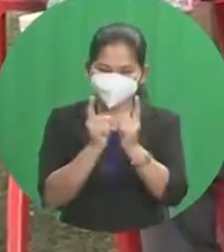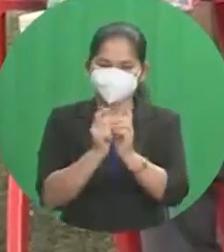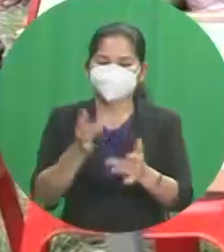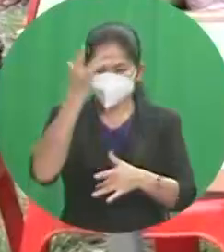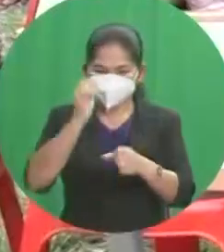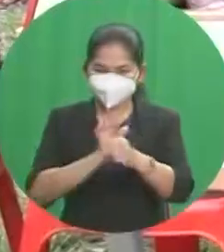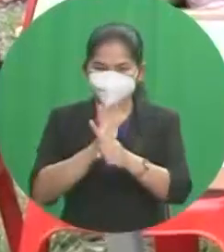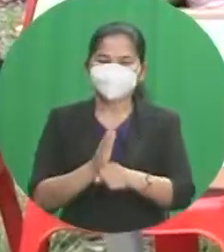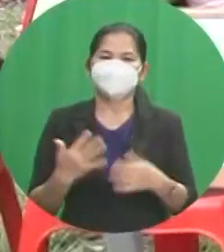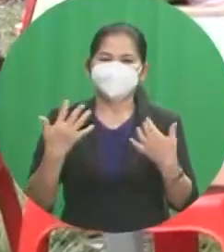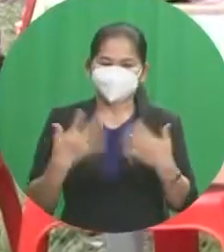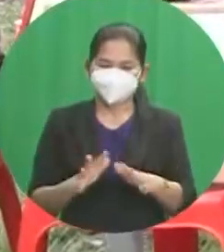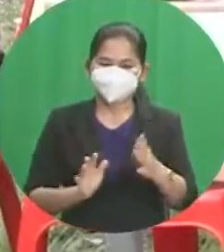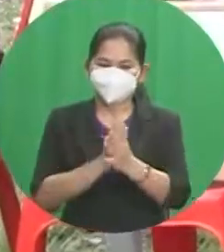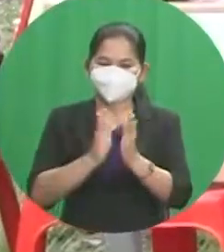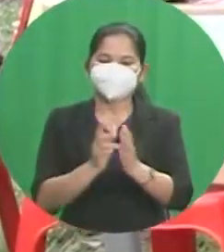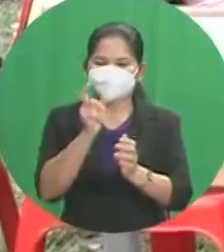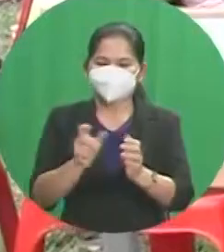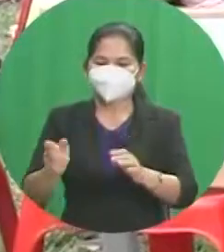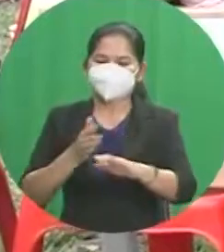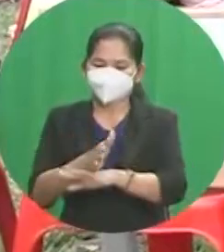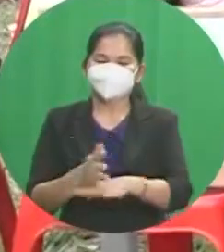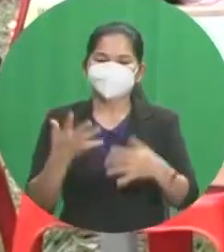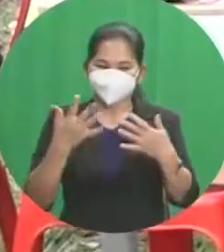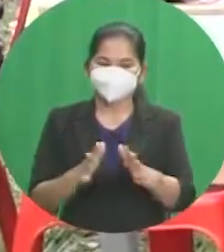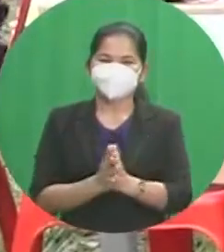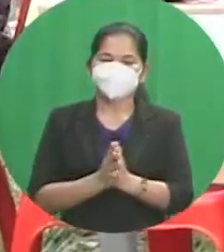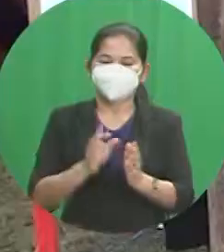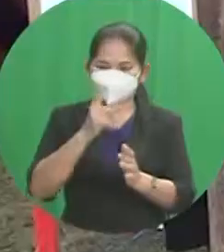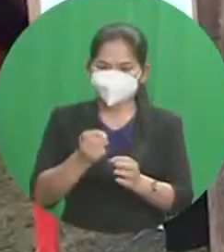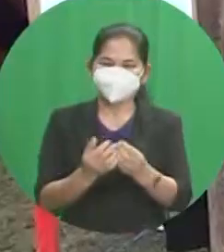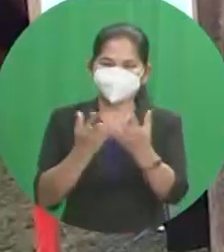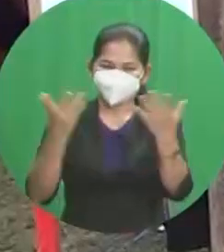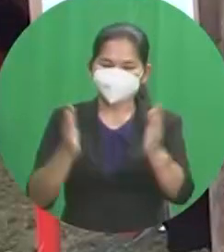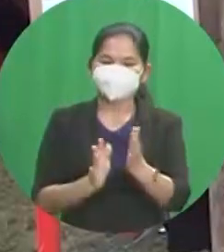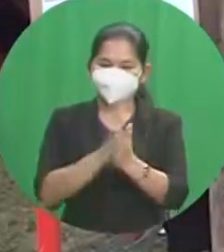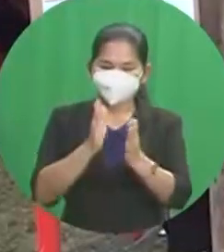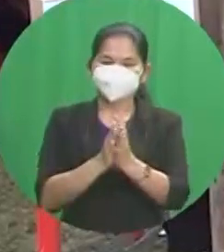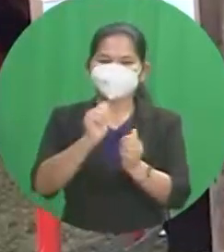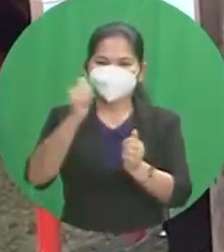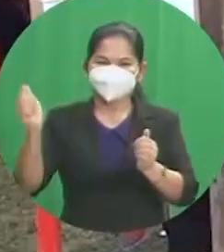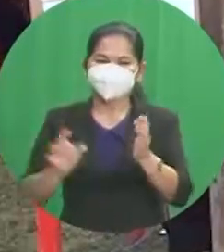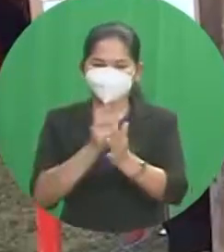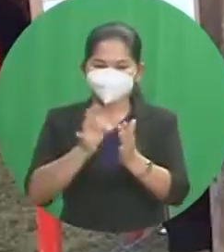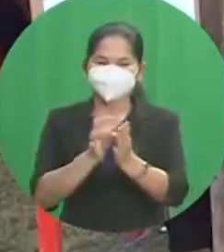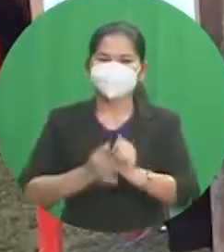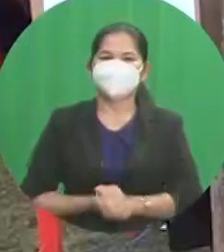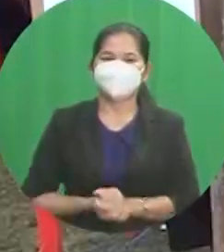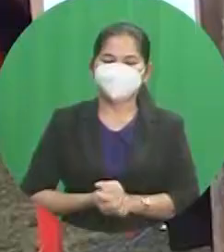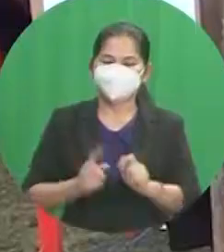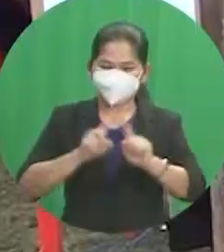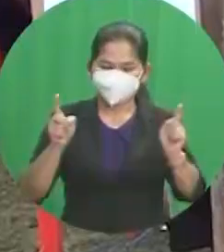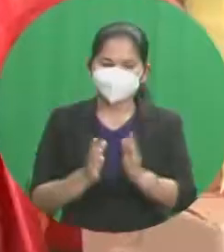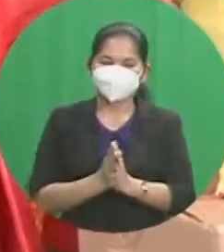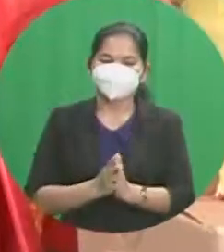ជំងឺ COVID-19 ដែលបណ្ដាលឲ្យមានមនុស្សឆ្លងជំងឺនេះព្រមទាំងស្លាប់យ៉ាងច្រើននៅតាមបណ្ដាប្រទេសនានាទូទាំងពិភពលោកប៉ុន្តែរ